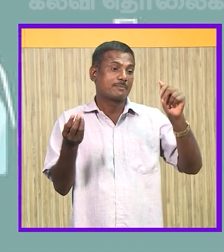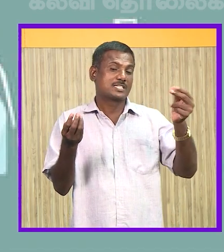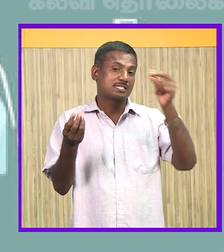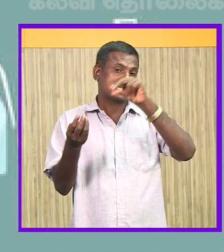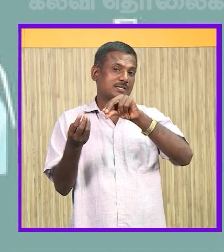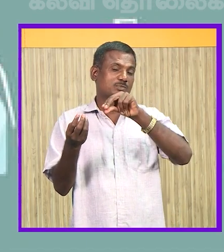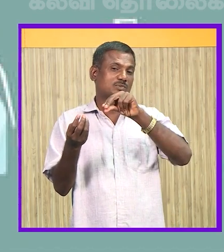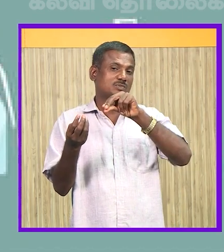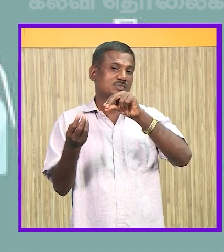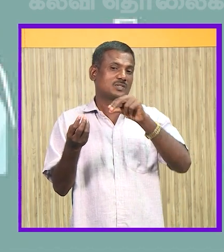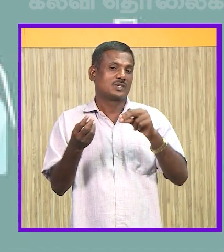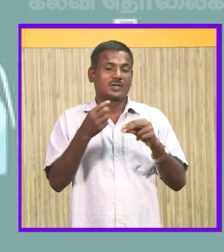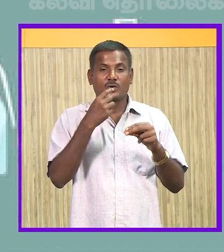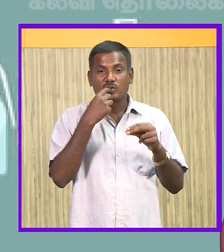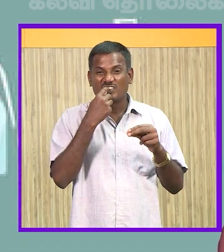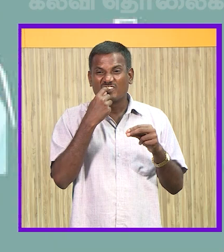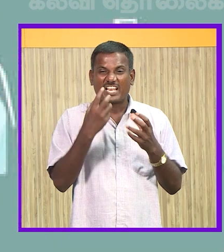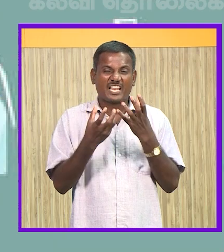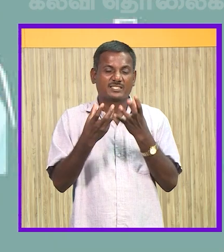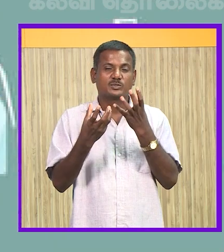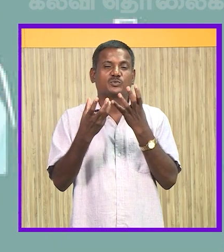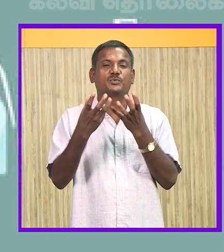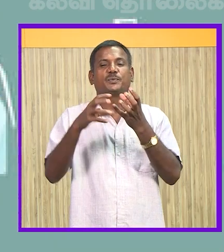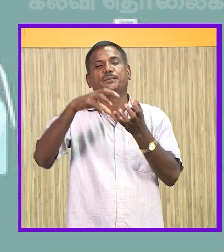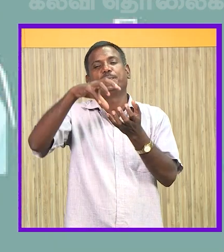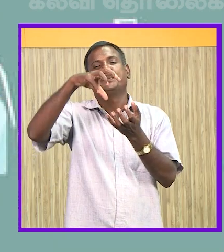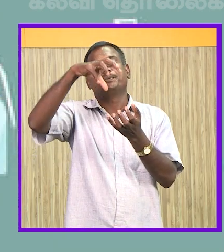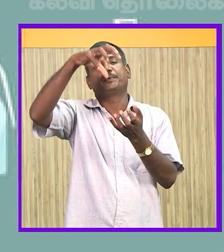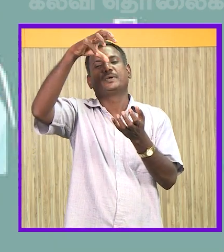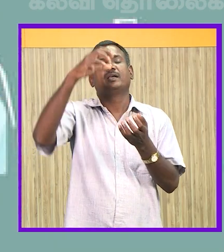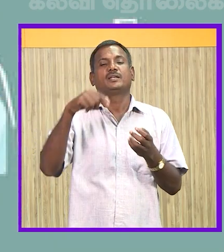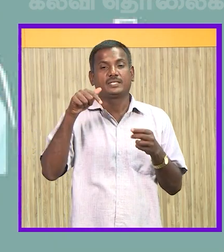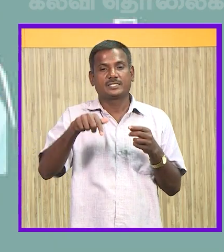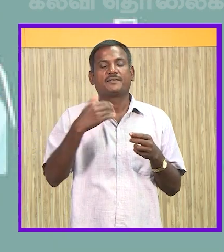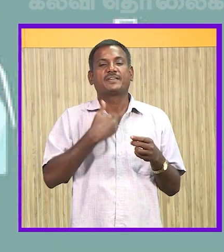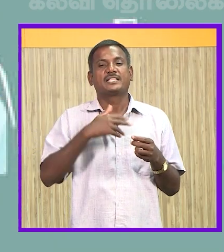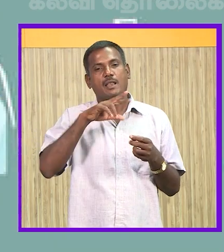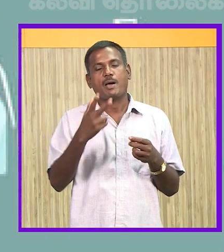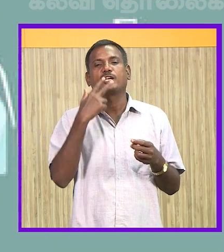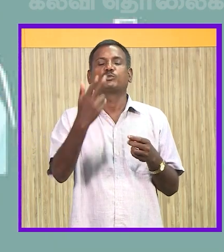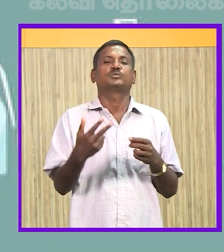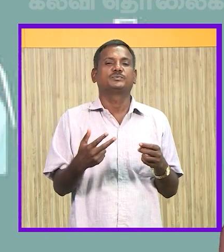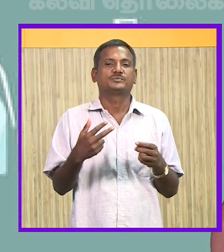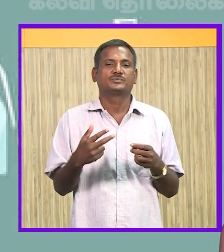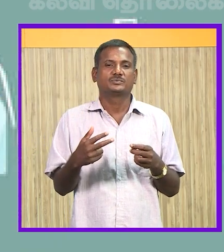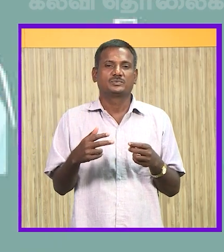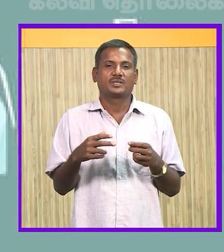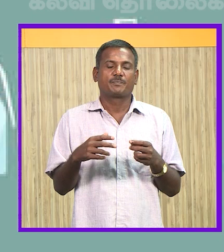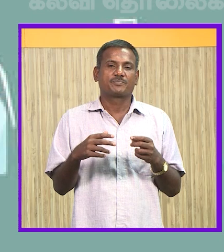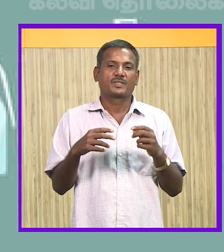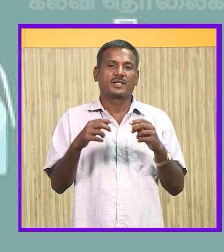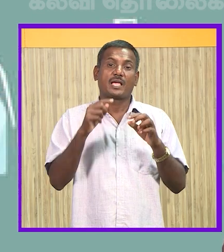சாறை சேர்க்கும் பொழுது நுரைத்து பொங்குதல் நடைபெற்றிருக்கு. இதுவும் ஒரு வேதியியல் மாற்றமாகும். இதை நீங்கள்